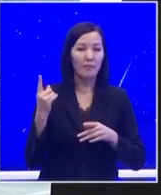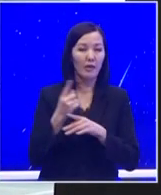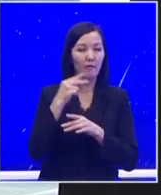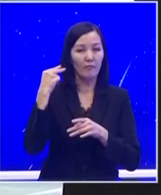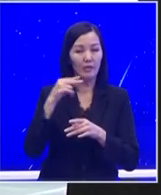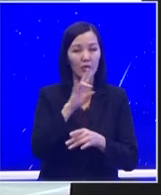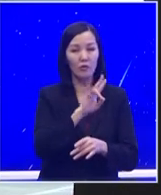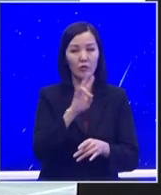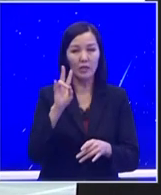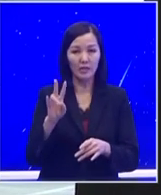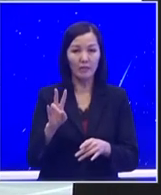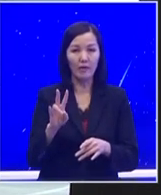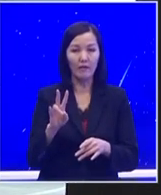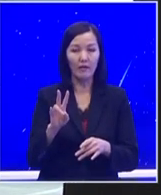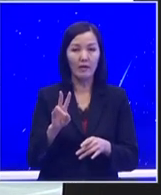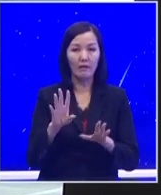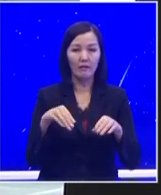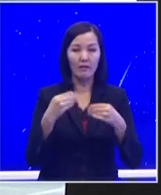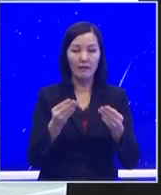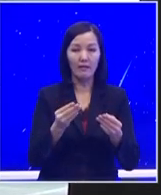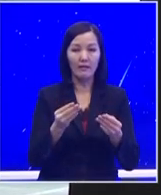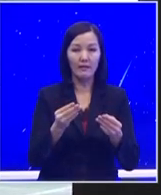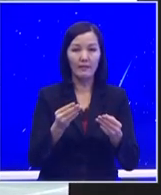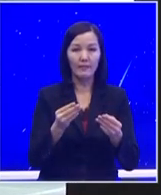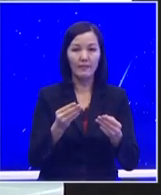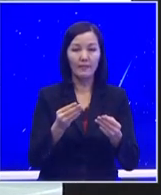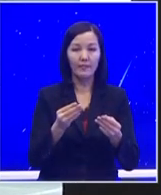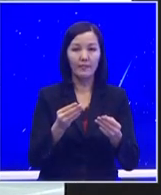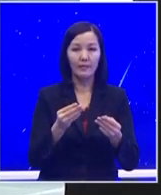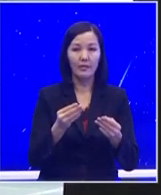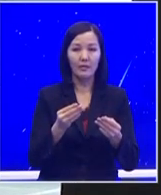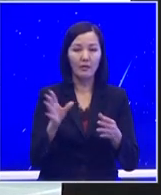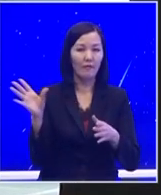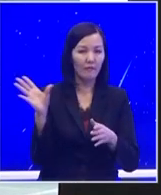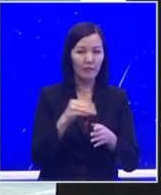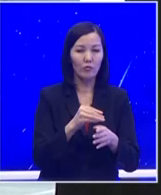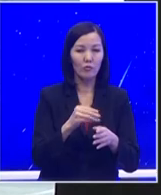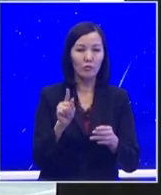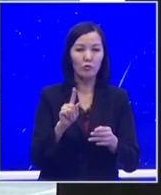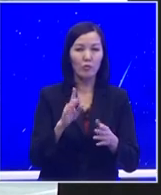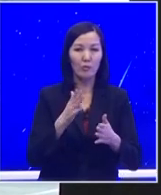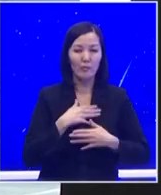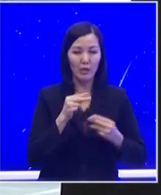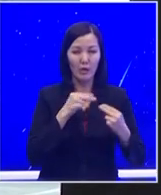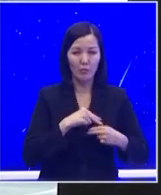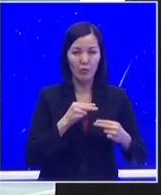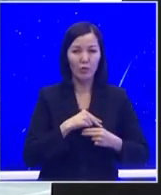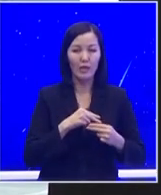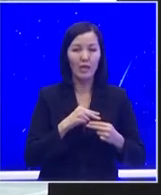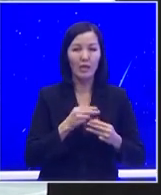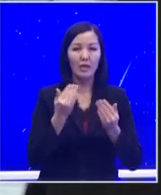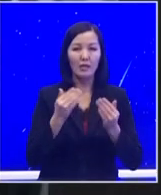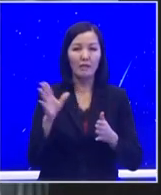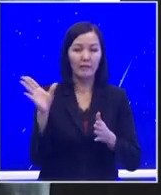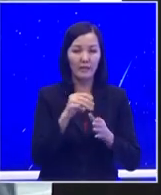Казахстан Нурсултан Абишевич Назарбаев дал все для молодежи, чтобы мы работали, трудились. В данный день у нас есть